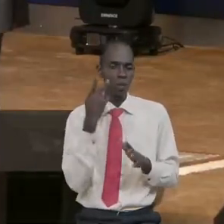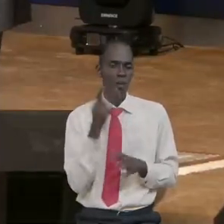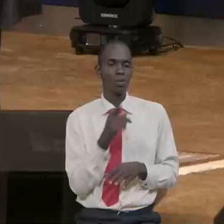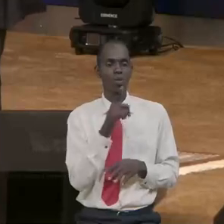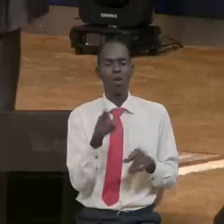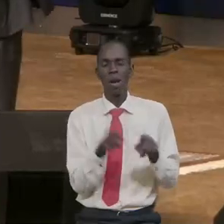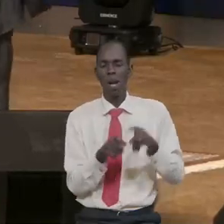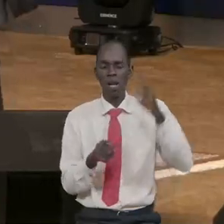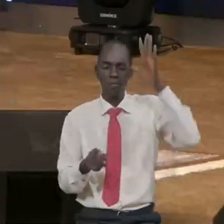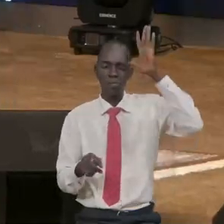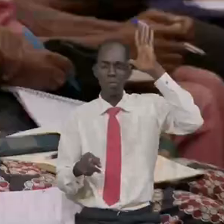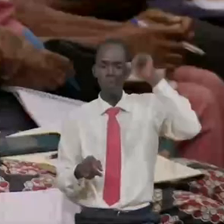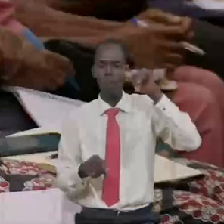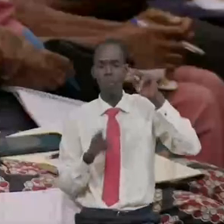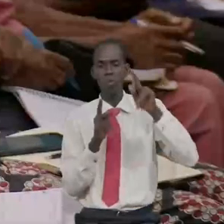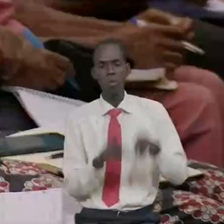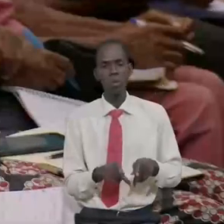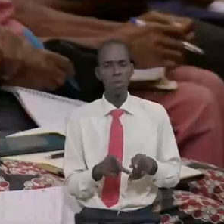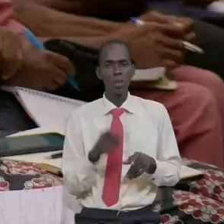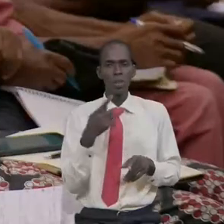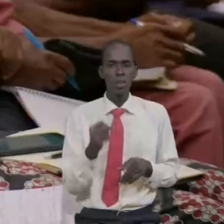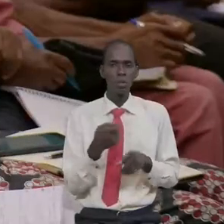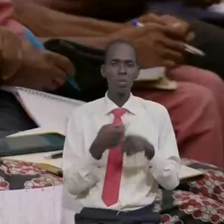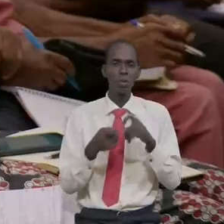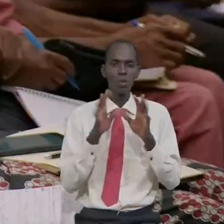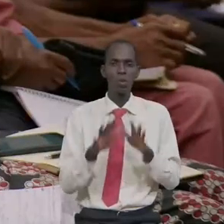têtu, rebelle. Ils vont te compter